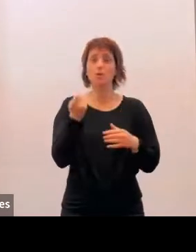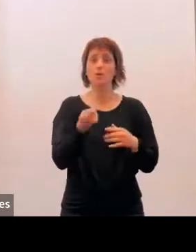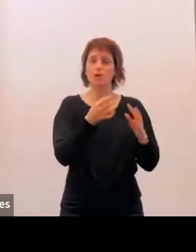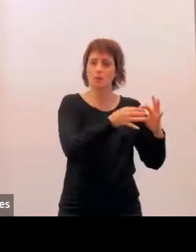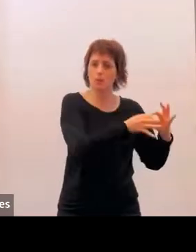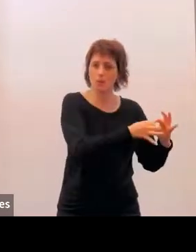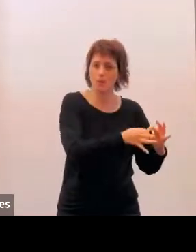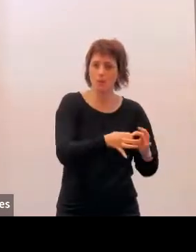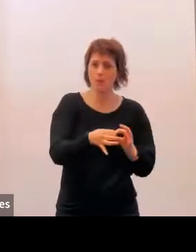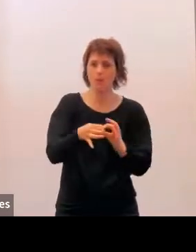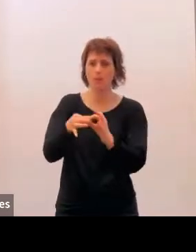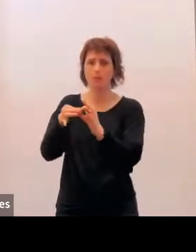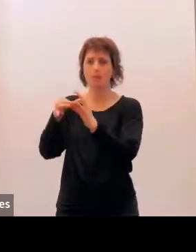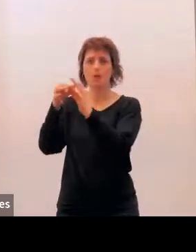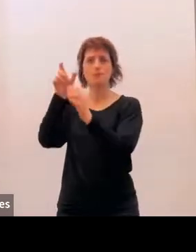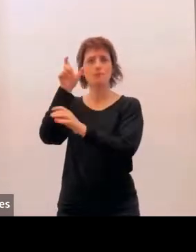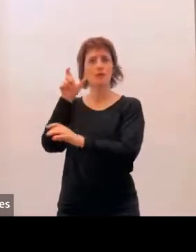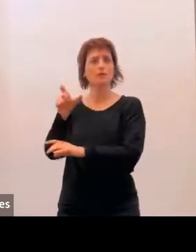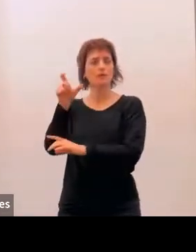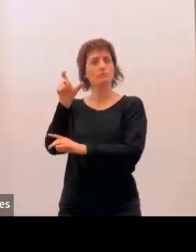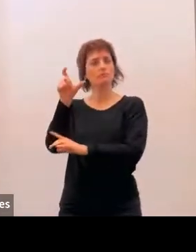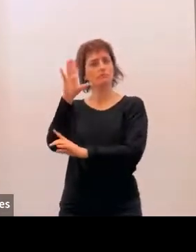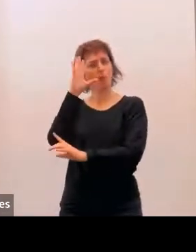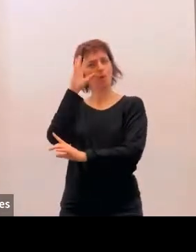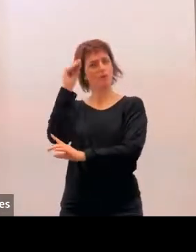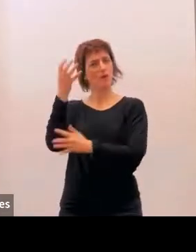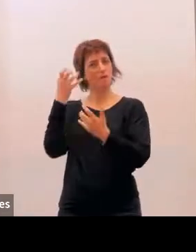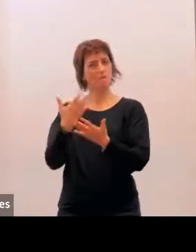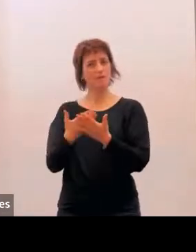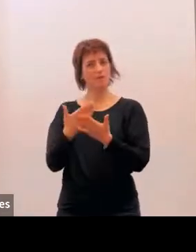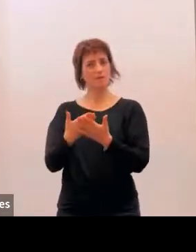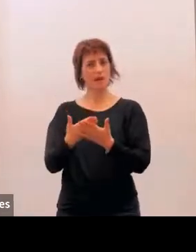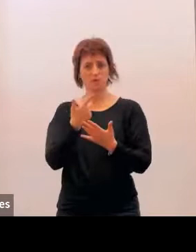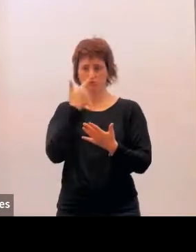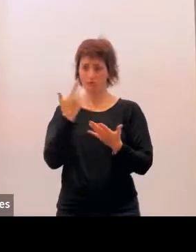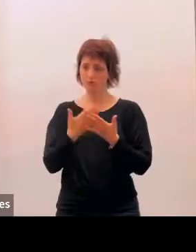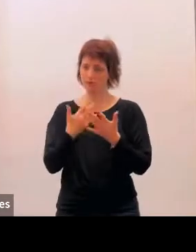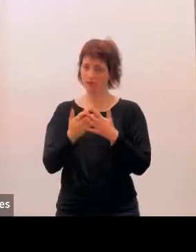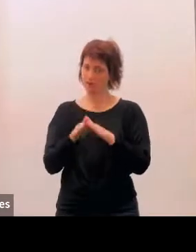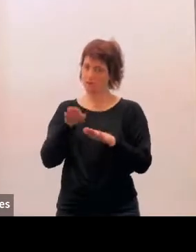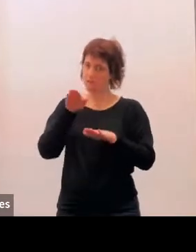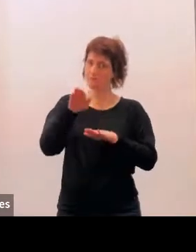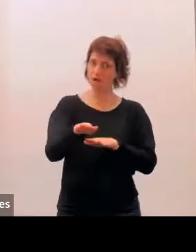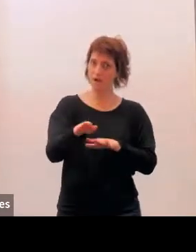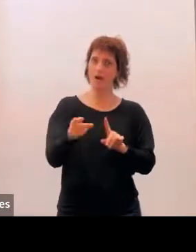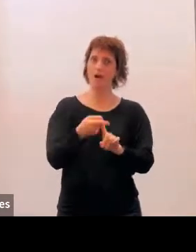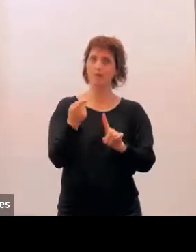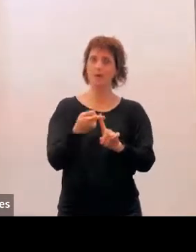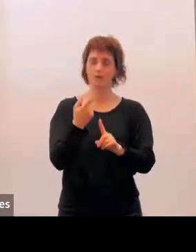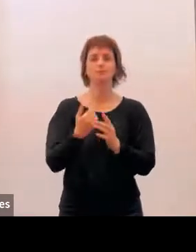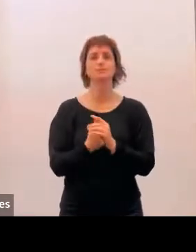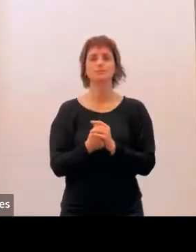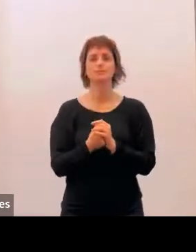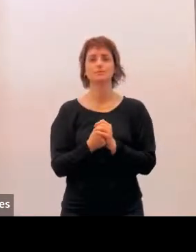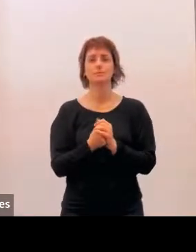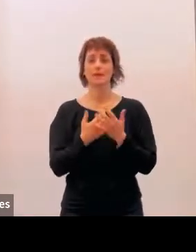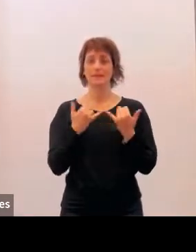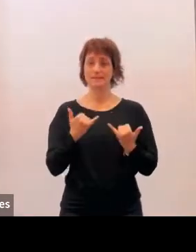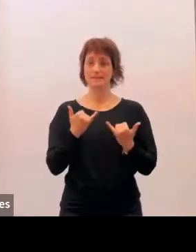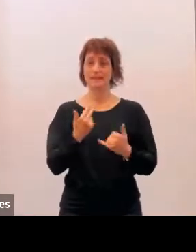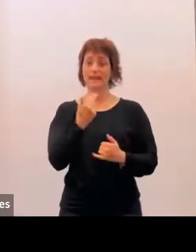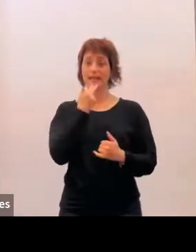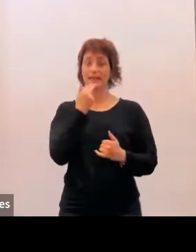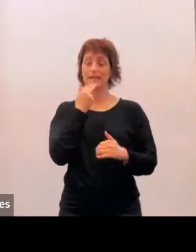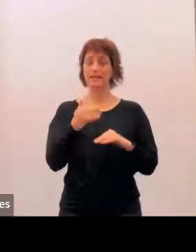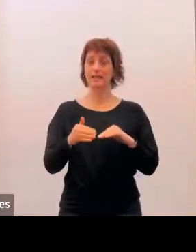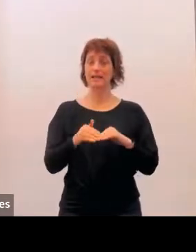spécialistes appellent régulièrement de leur vœu, me semble être une avancée importante. La qualité de notre politique à